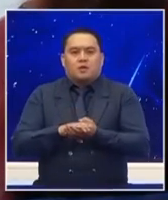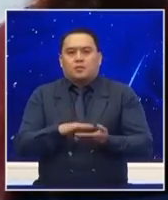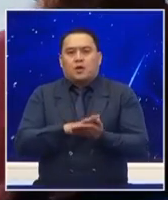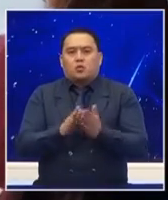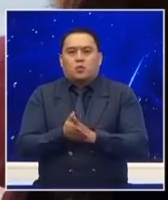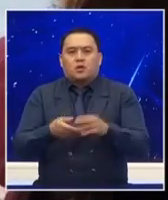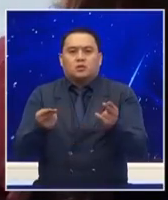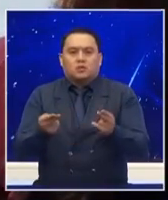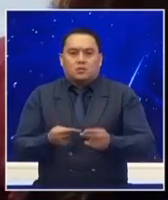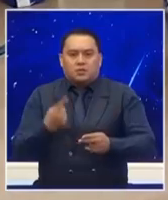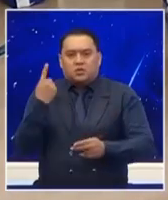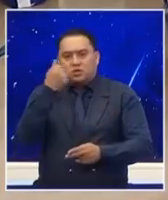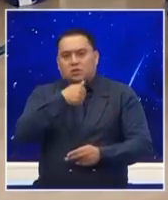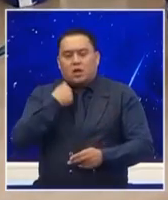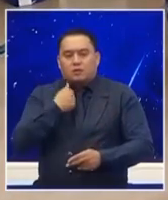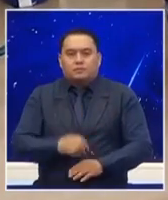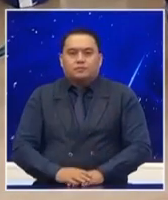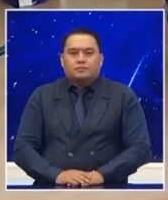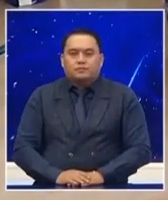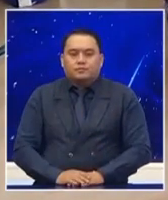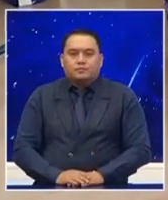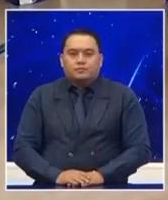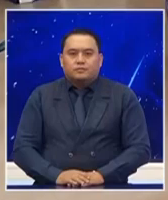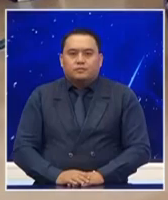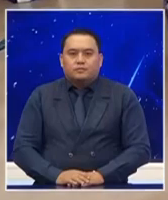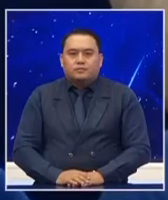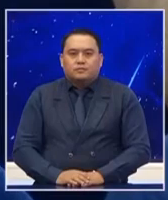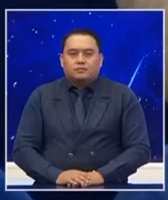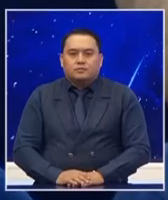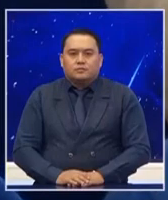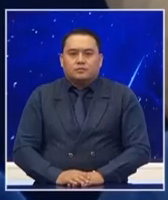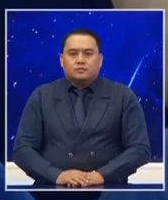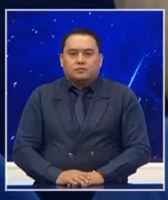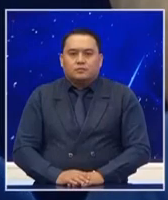ынтымақтастық меморандум бір жылдан бері жалғасып келеді.